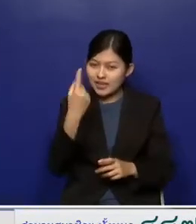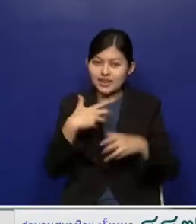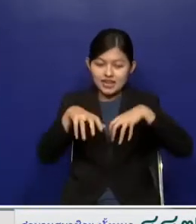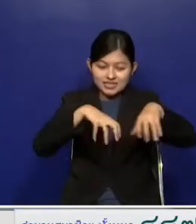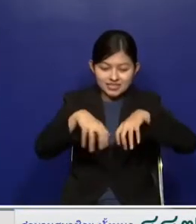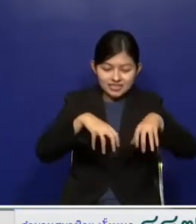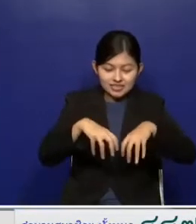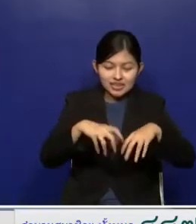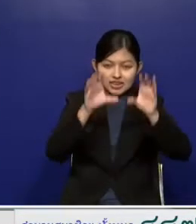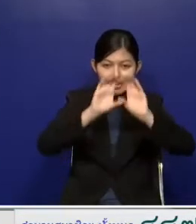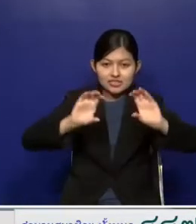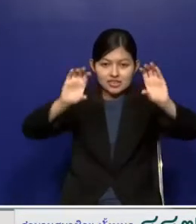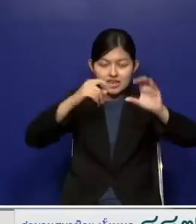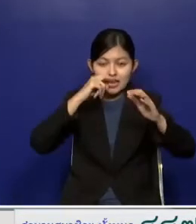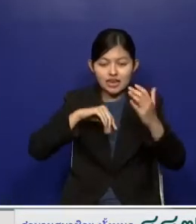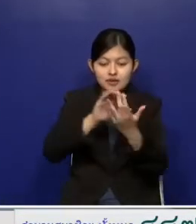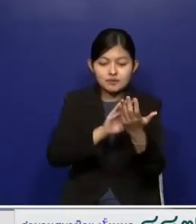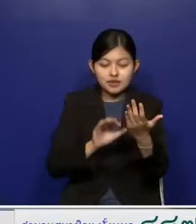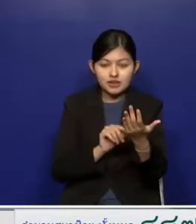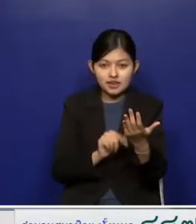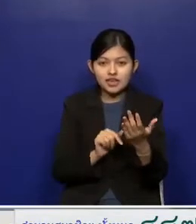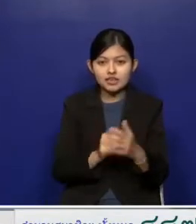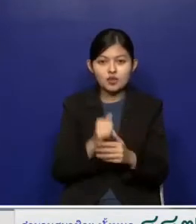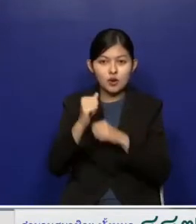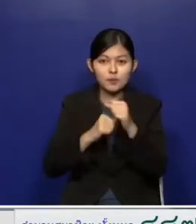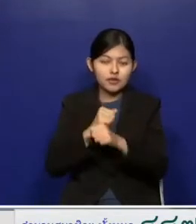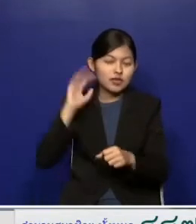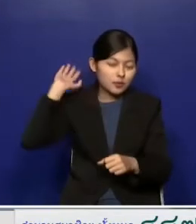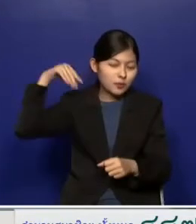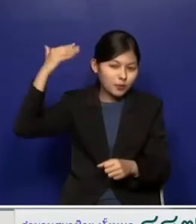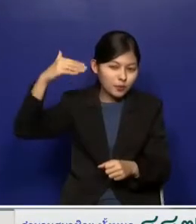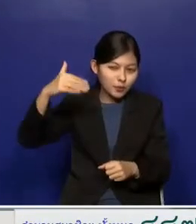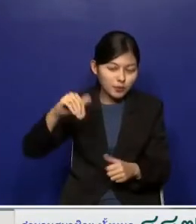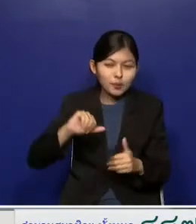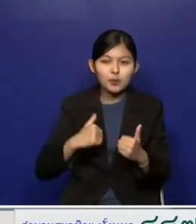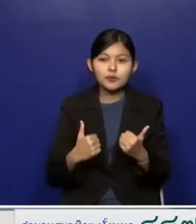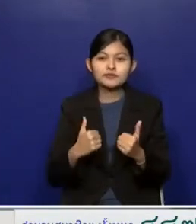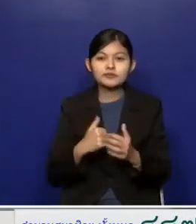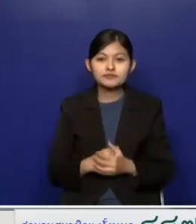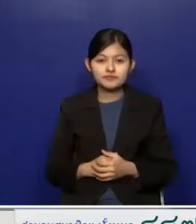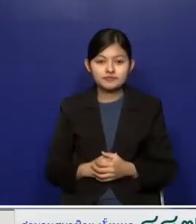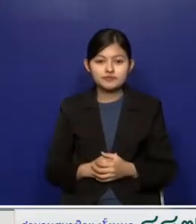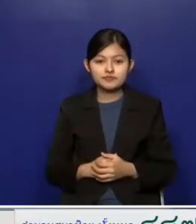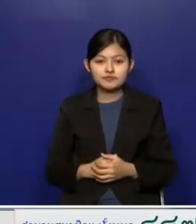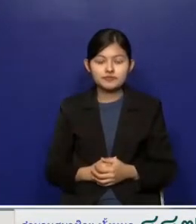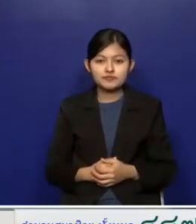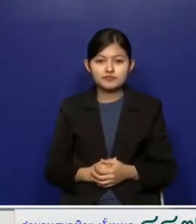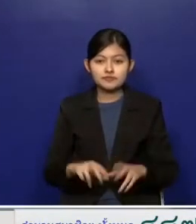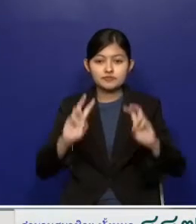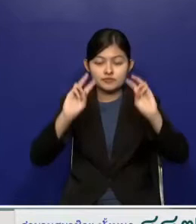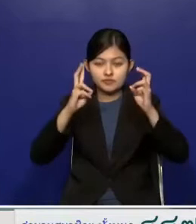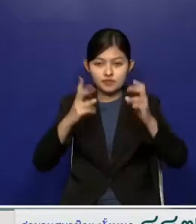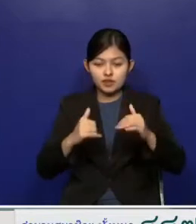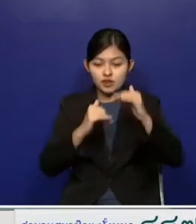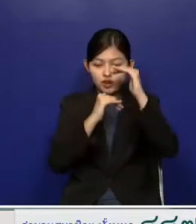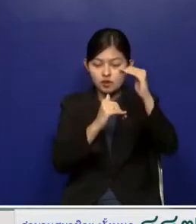รชการเพล downsดินใประเทศไย ตลอดระยะหลายปีที่ผ่านมานะครับประเด็นเรื่องของการกำหนดนโย